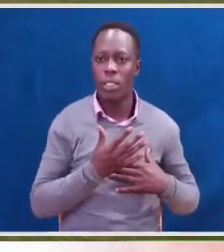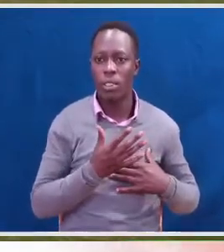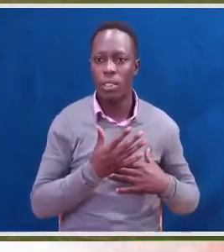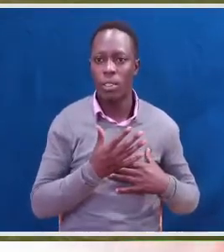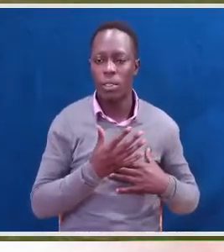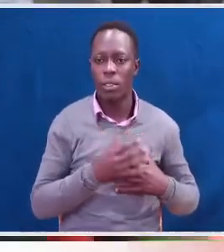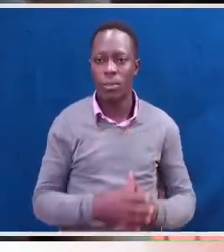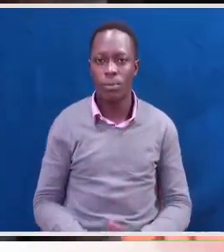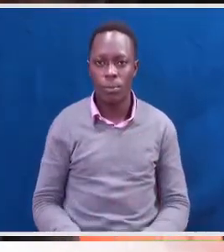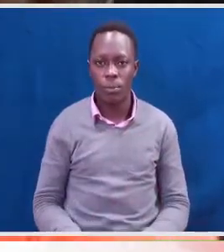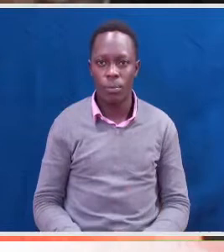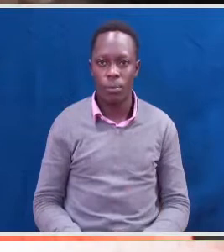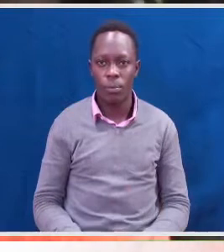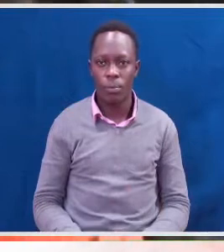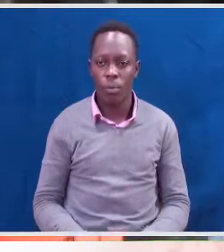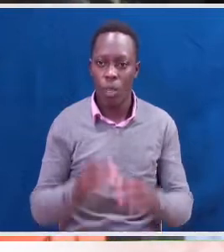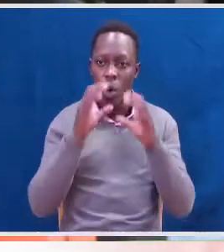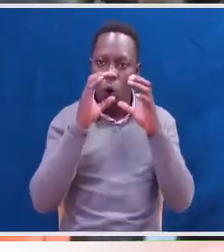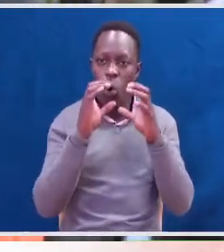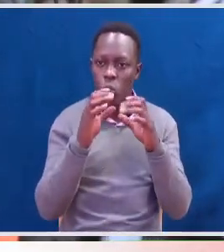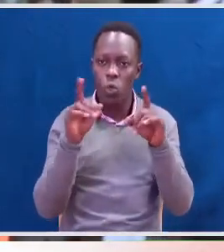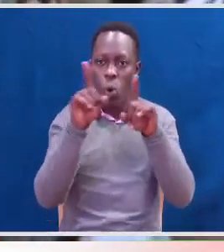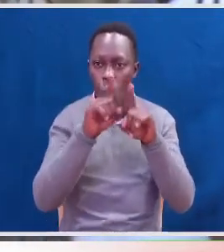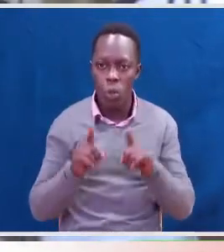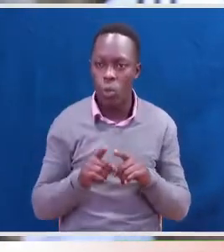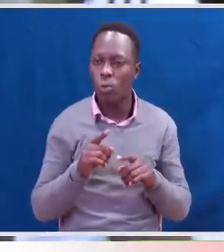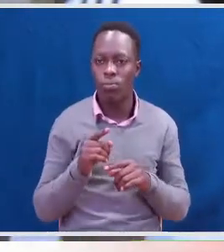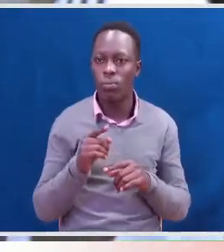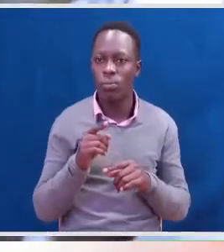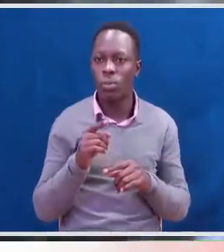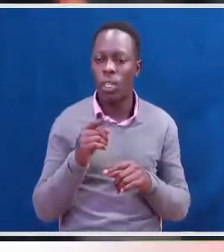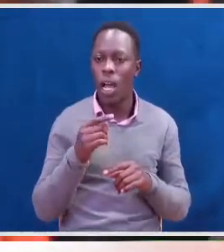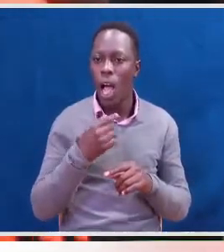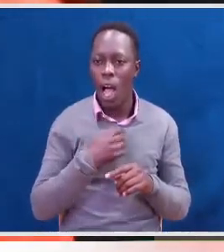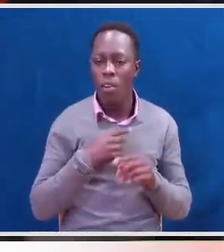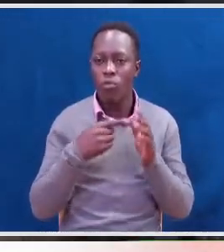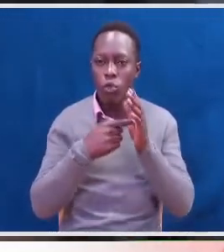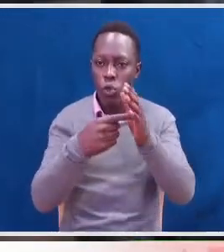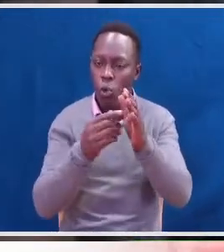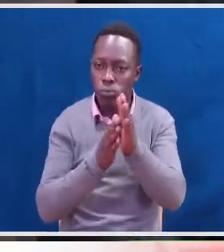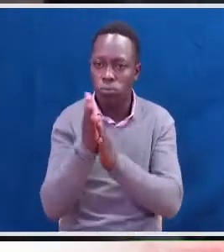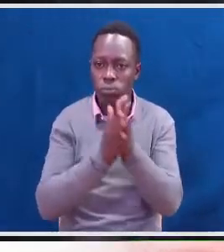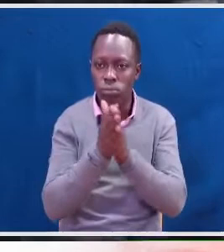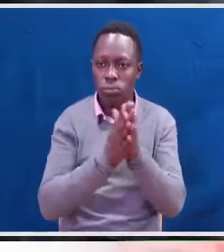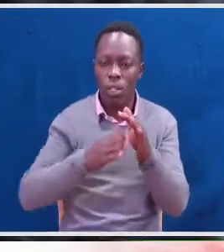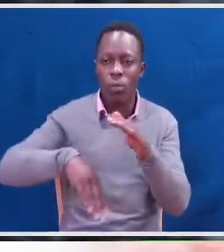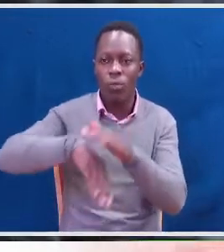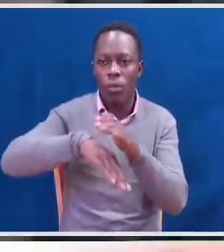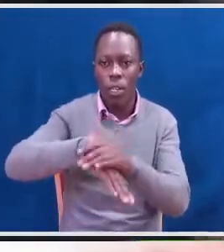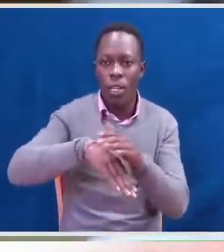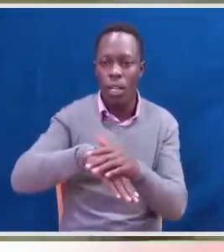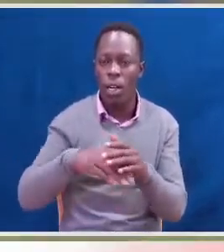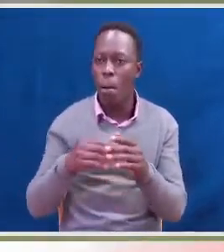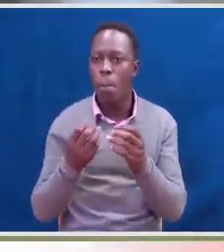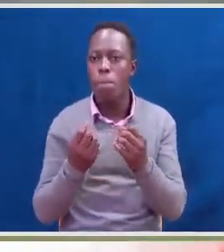kufikisha 100%. Kocha Peter Kamau hata hivyo anaonya kuwa mapenzi ya soka pasirizike ya matumbukiza wachezaji